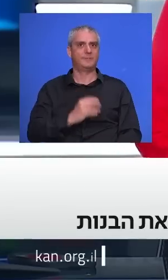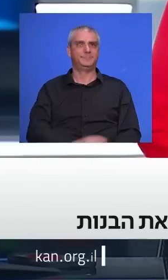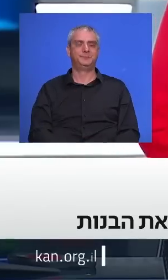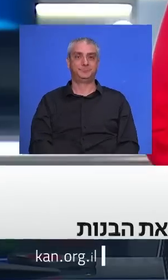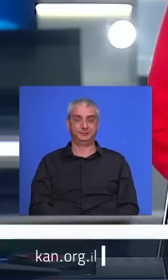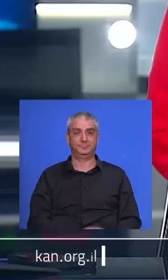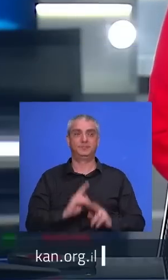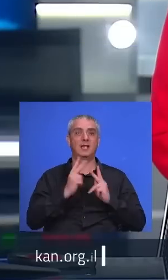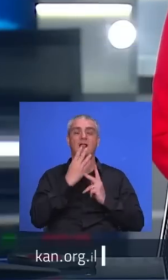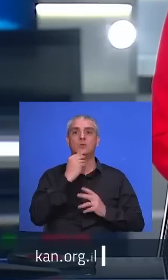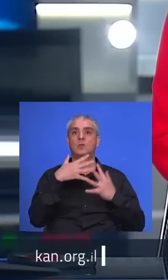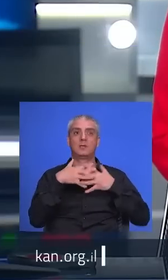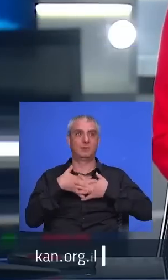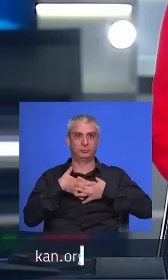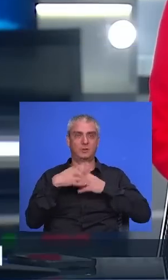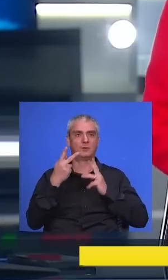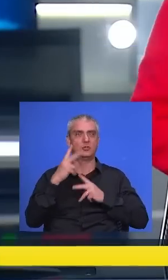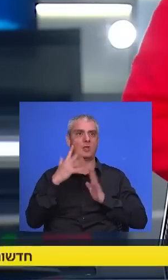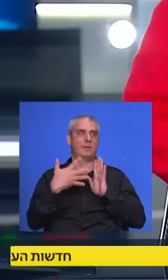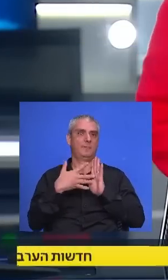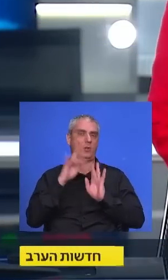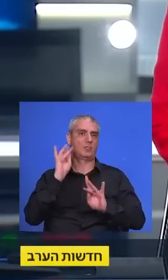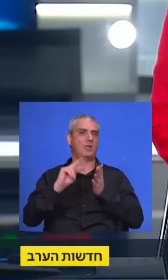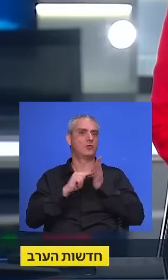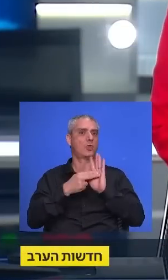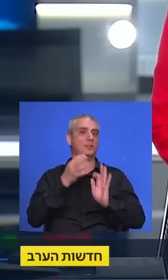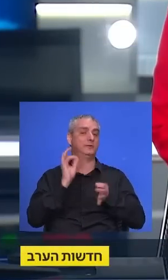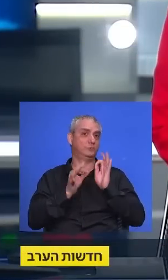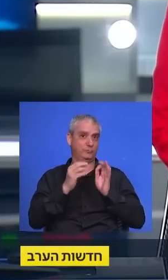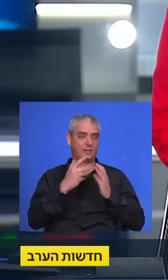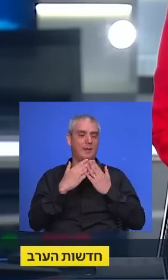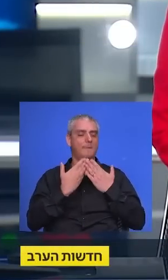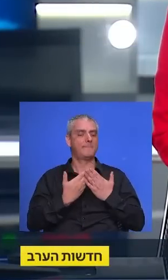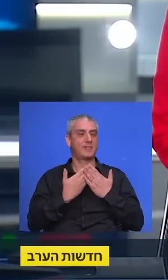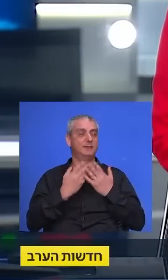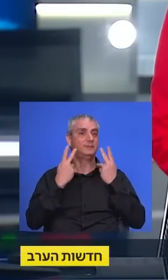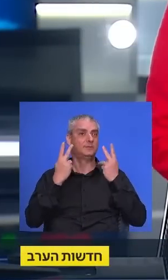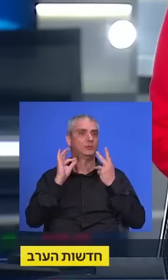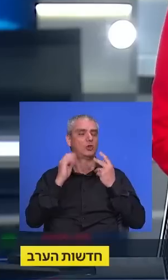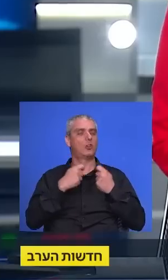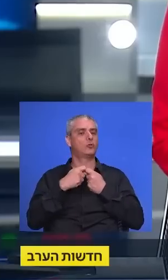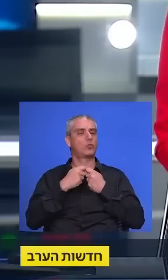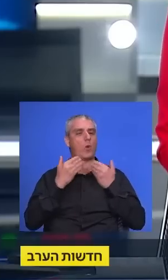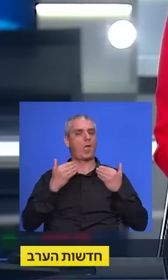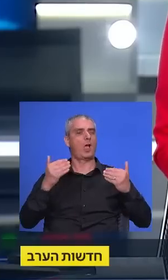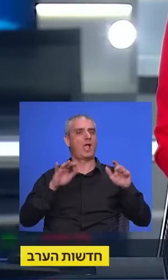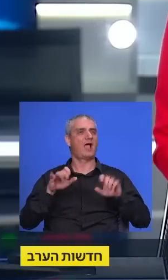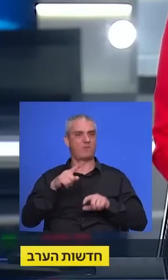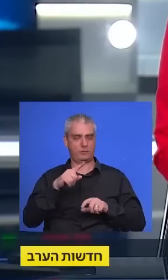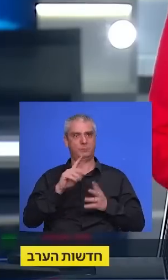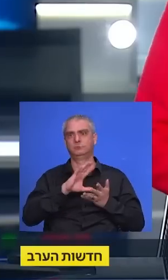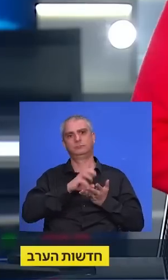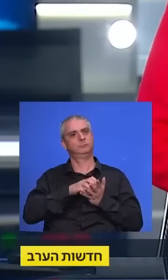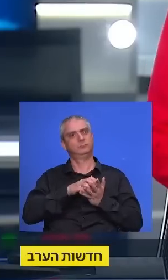בקהילה היהודית בארצות הברית גוברת הביקורת נגד התוכנית המשפטית. בתי כנסת, בעיקר של התנועה הרפורמית, הפכו לבמה